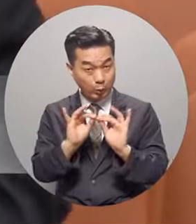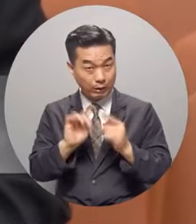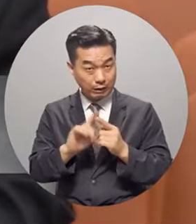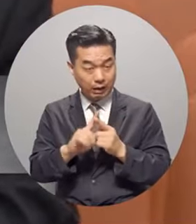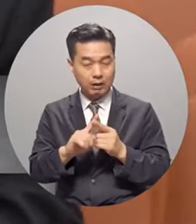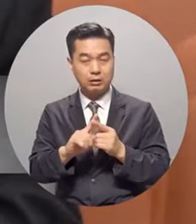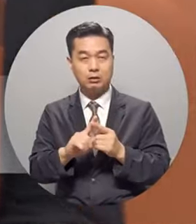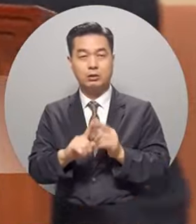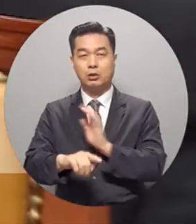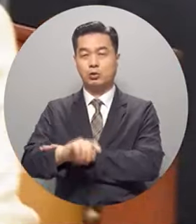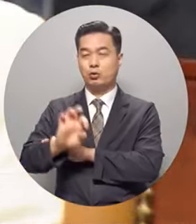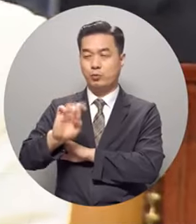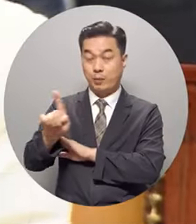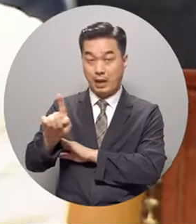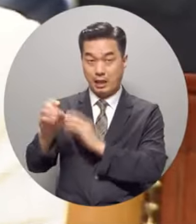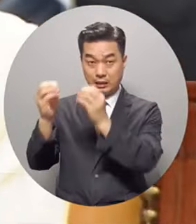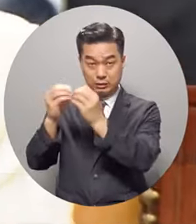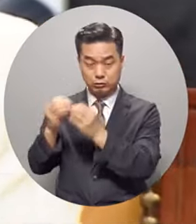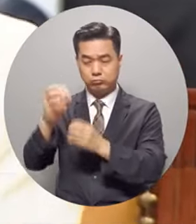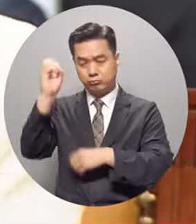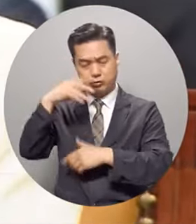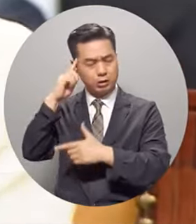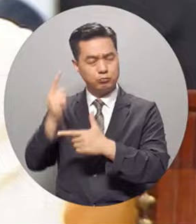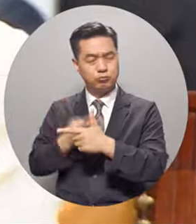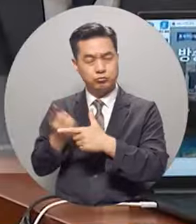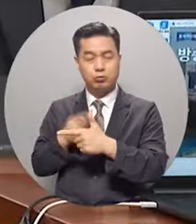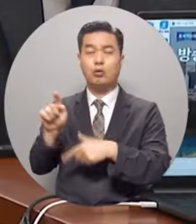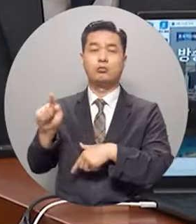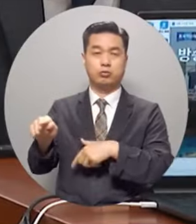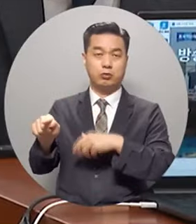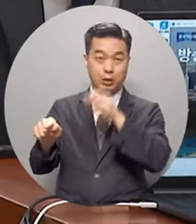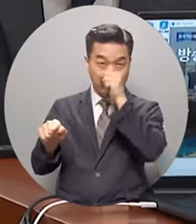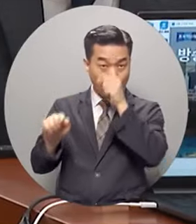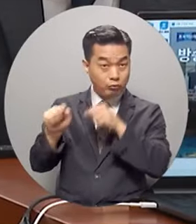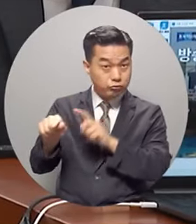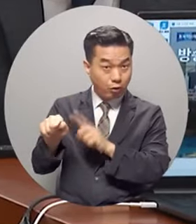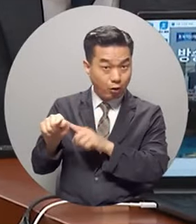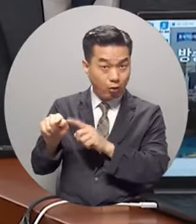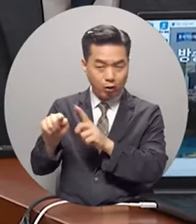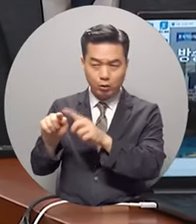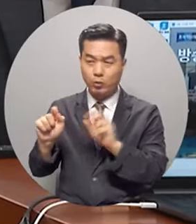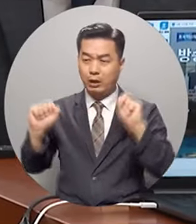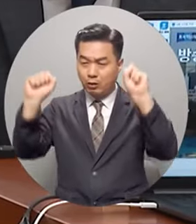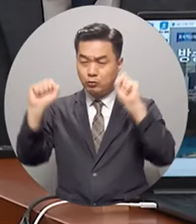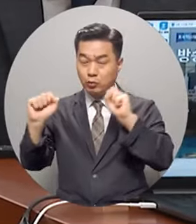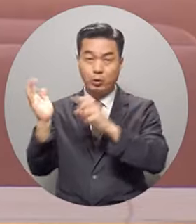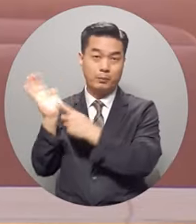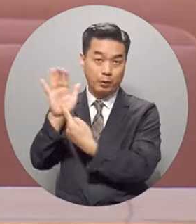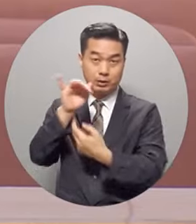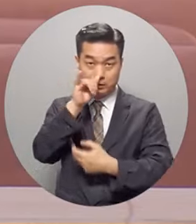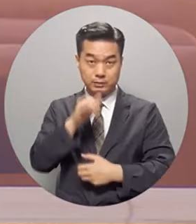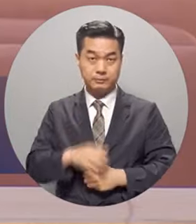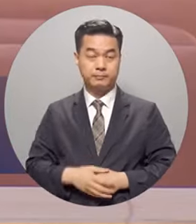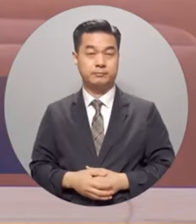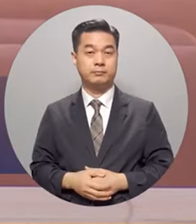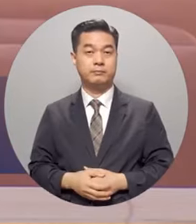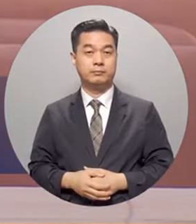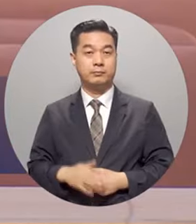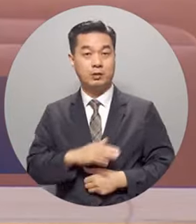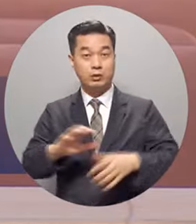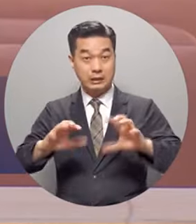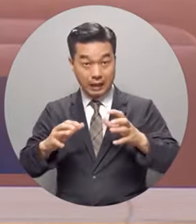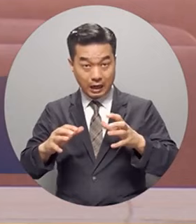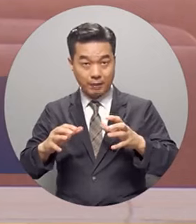의혹엔 지인의 글을 무심코 눌렀을 뿐이라며 좋아요 누른 걸 손가락 운동에 비유했습니다. 그 우리나라가